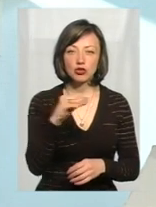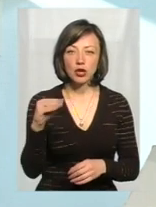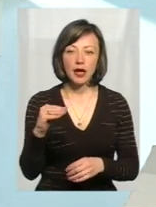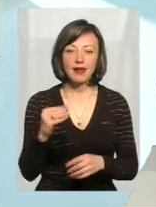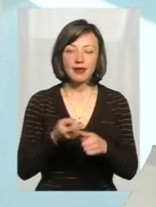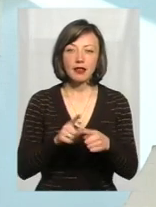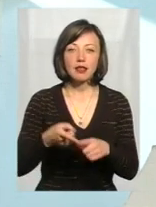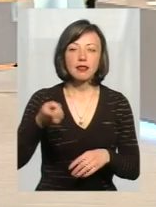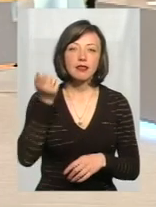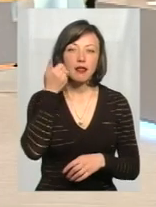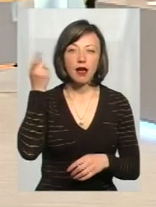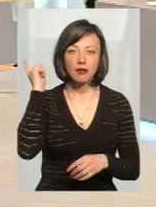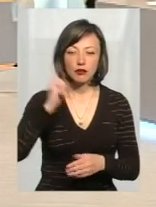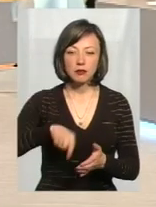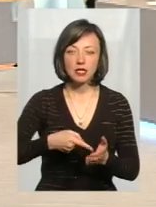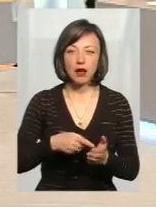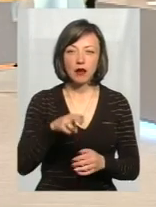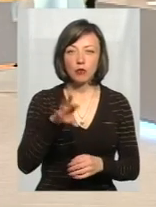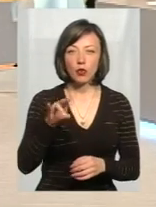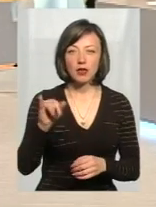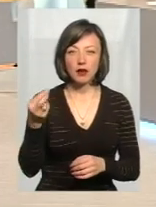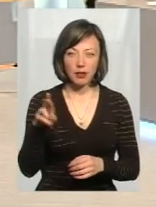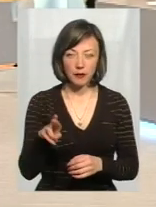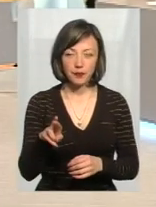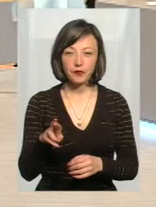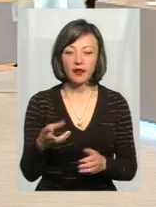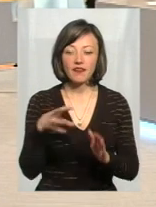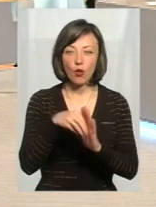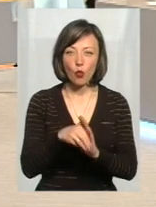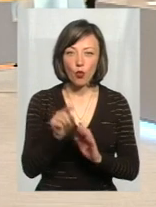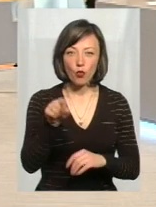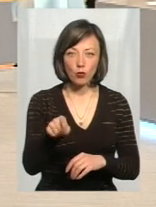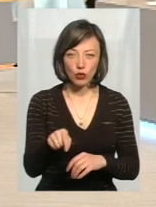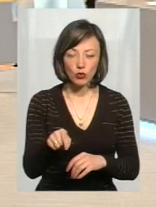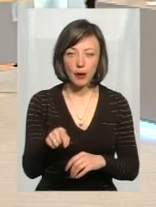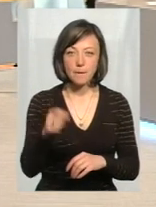як найдавнішого містечка Подільського краю, в якому, до речі,